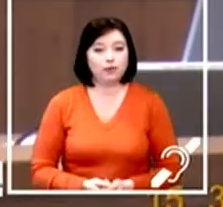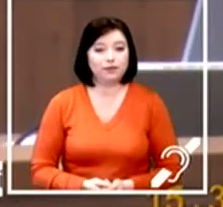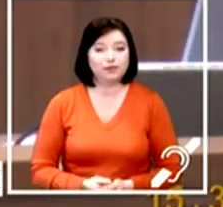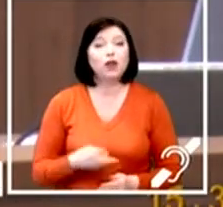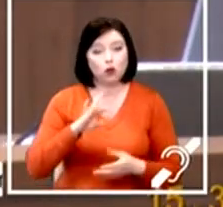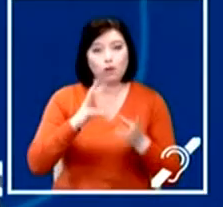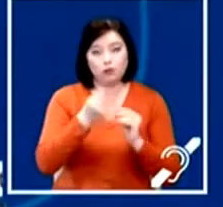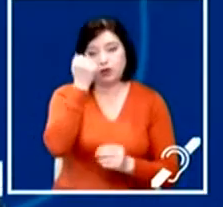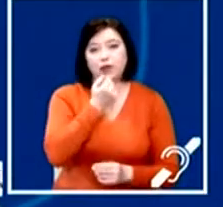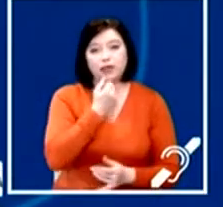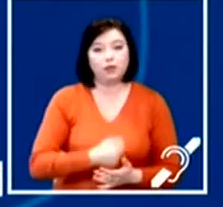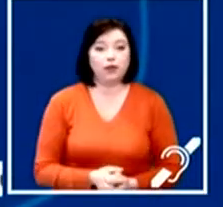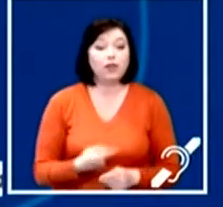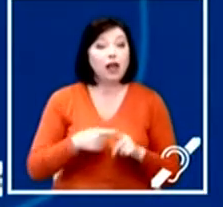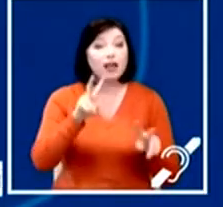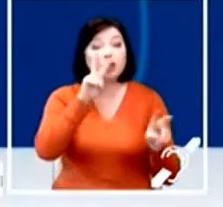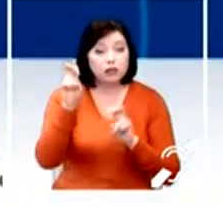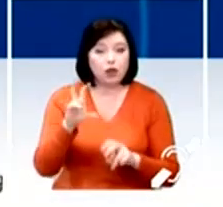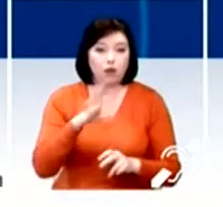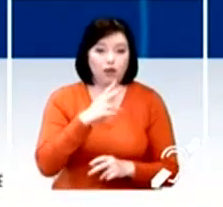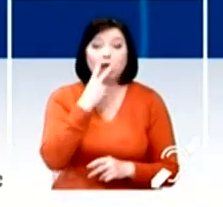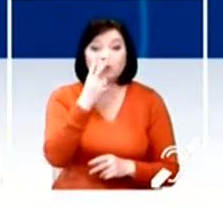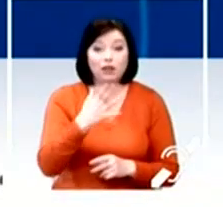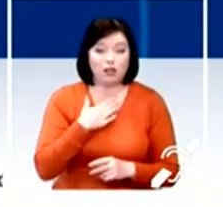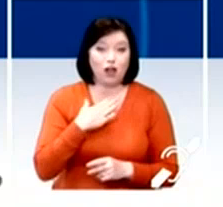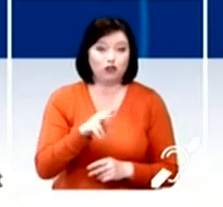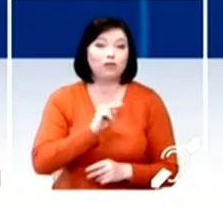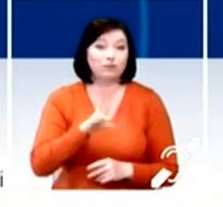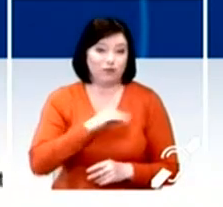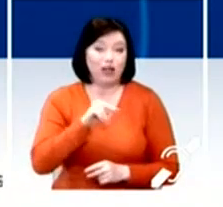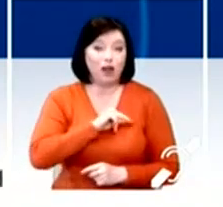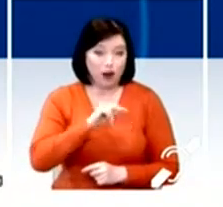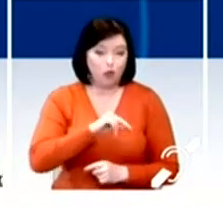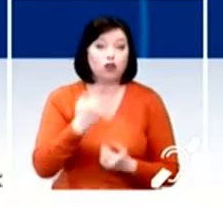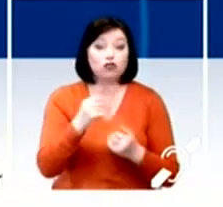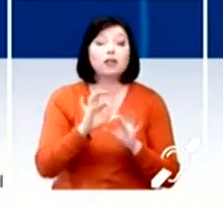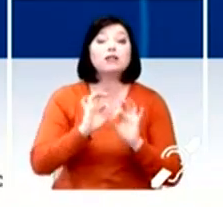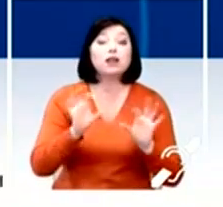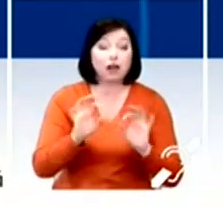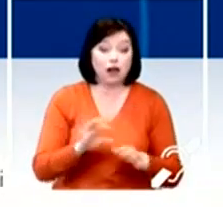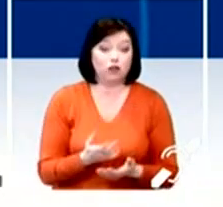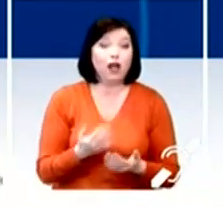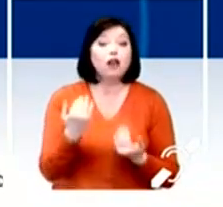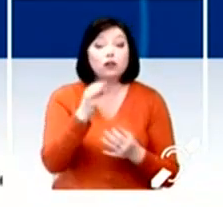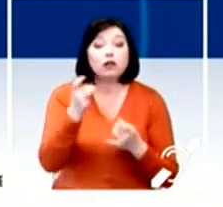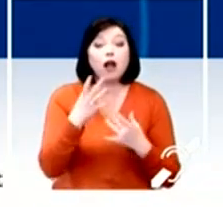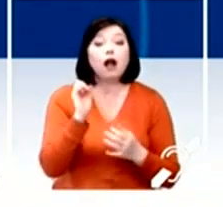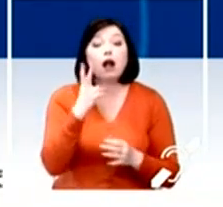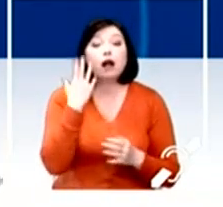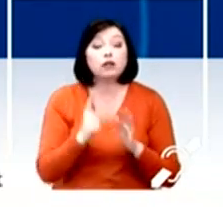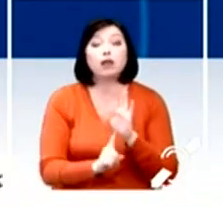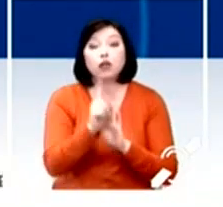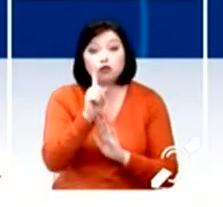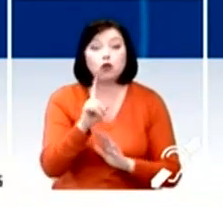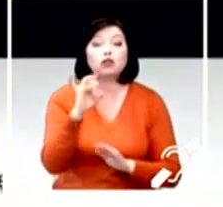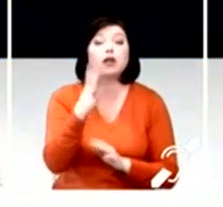Vă mulțumesc! Subiectul a fost urmărit de colega mea, Svetlana Gore. Bună seara, Svetlana! Când va intra în vigoare legea și cum se va